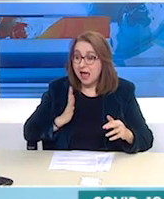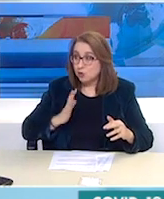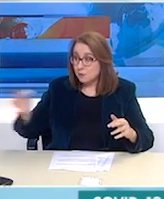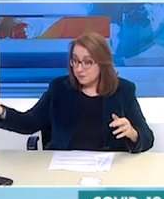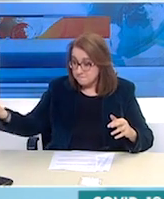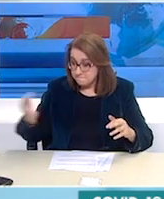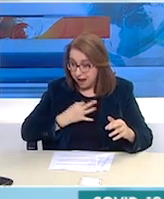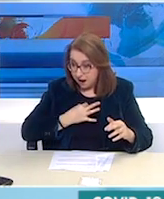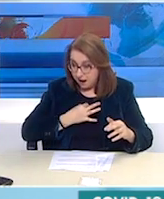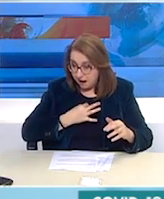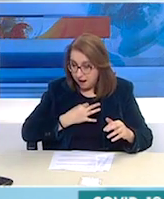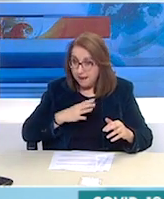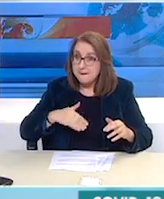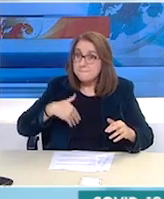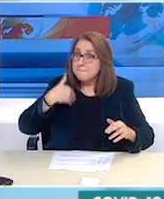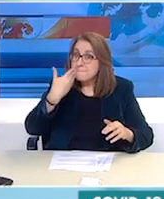μην κολλούν.